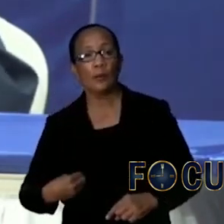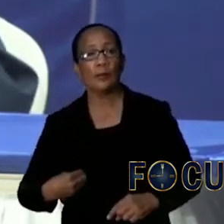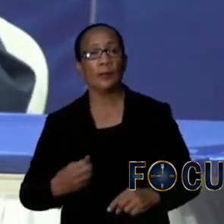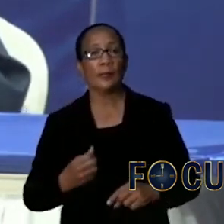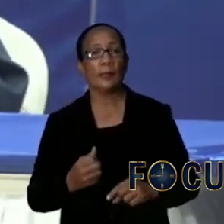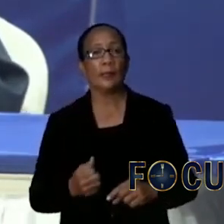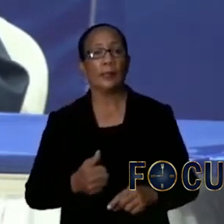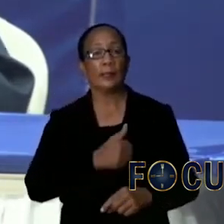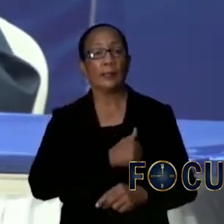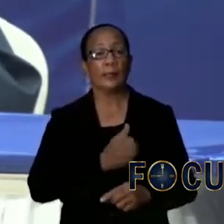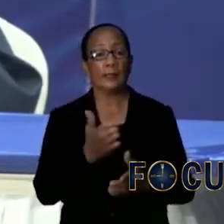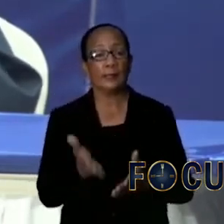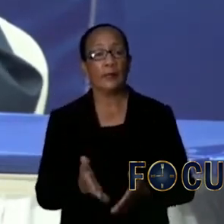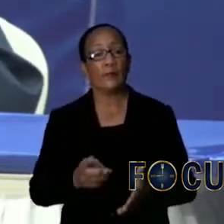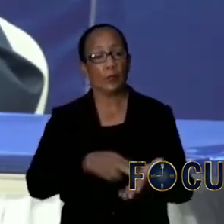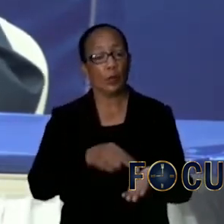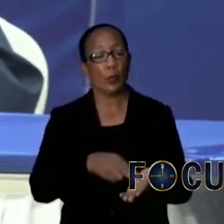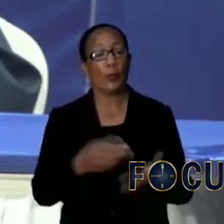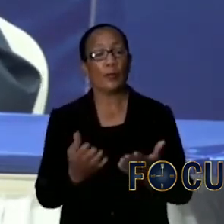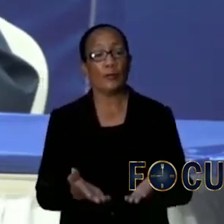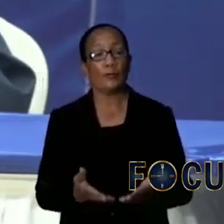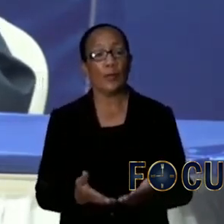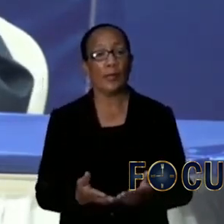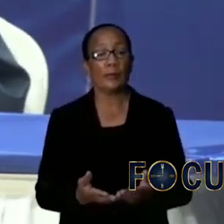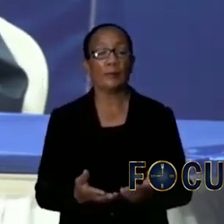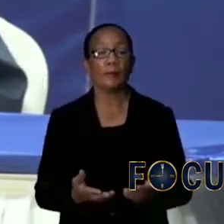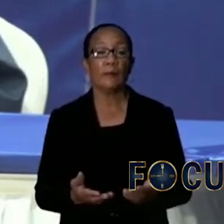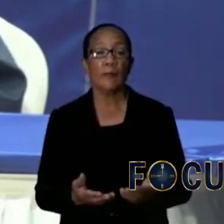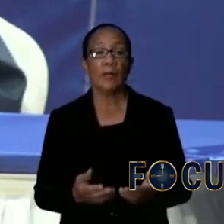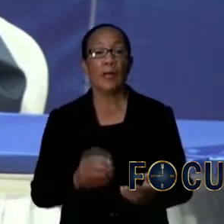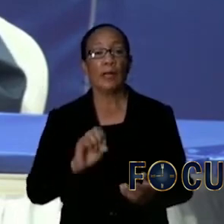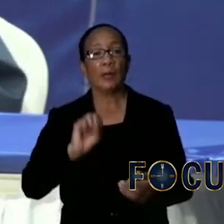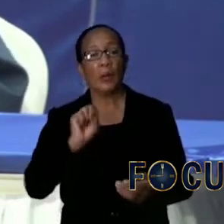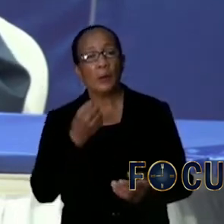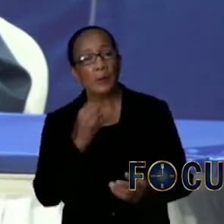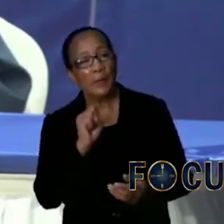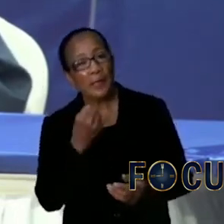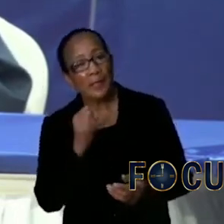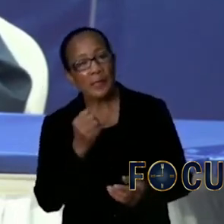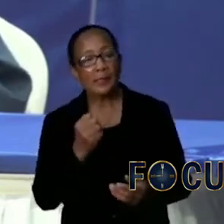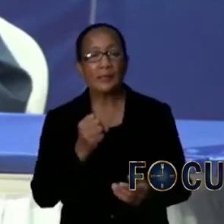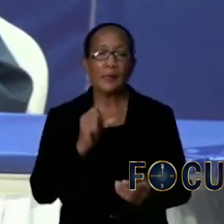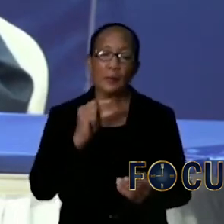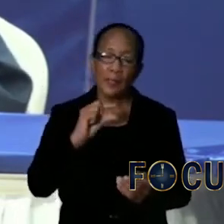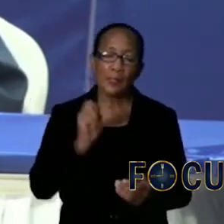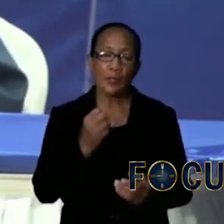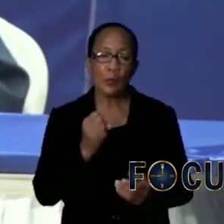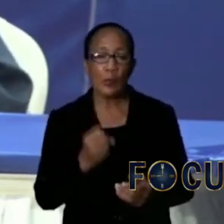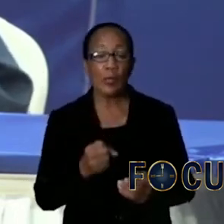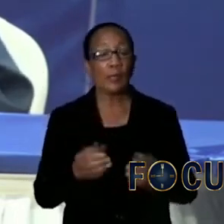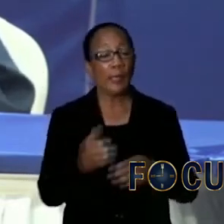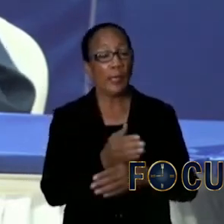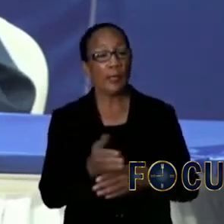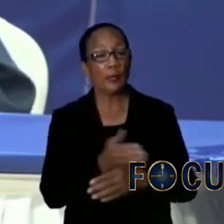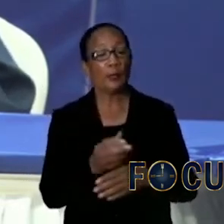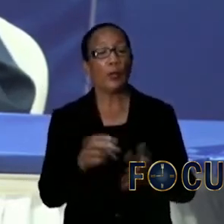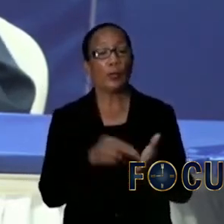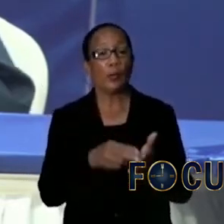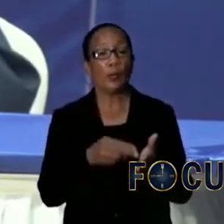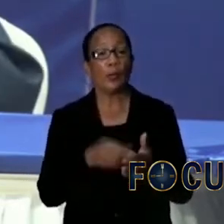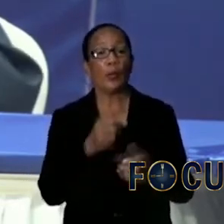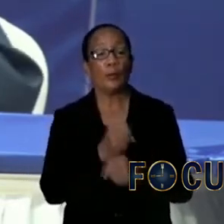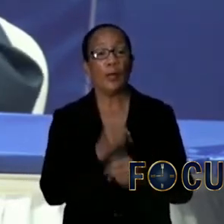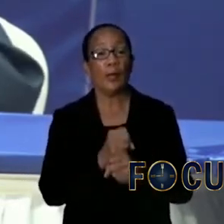Dus het gebruik ervan gaat nog even duren. In die tussentijd maken we gebruik van andere,